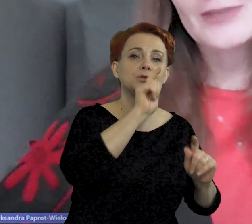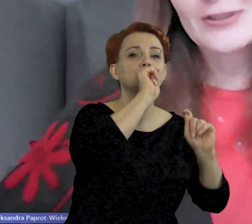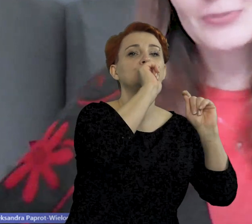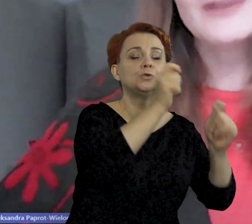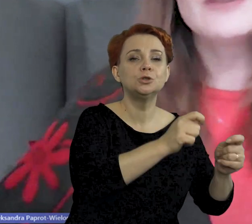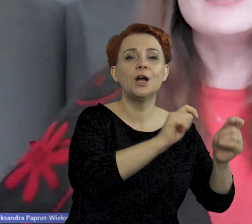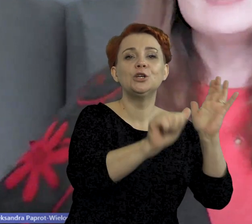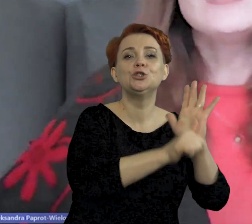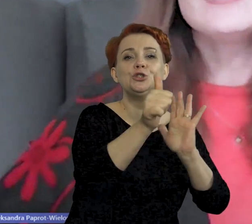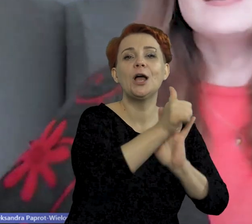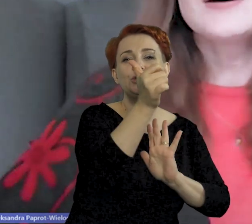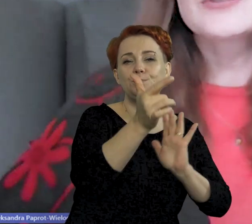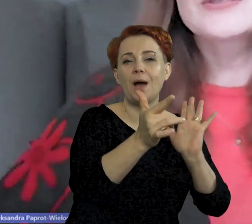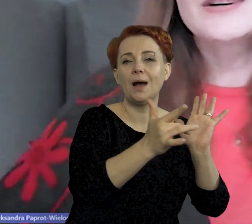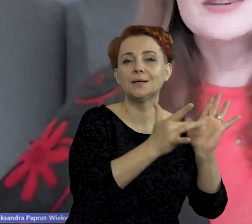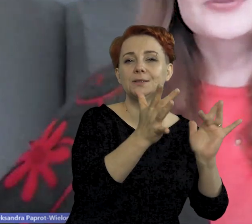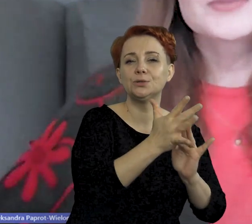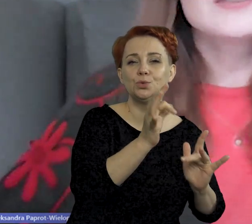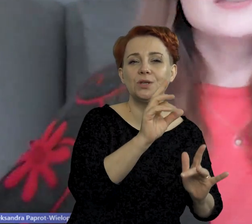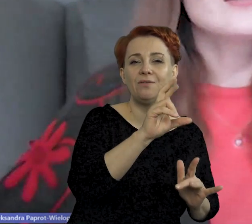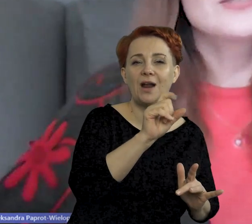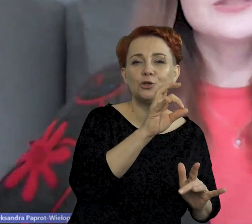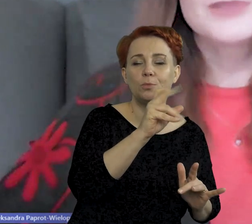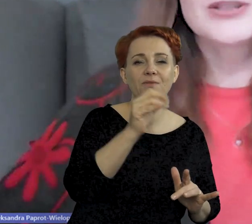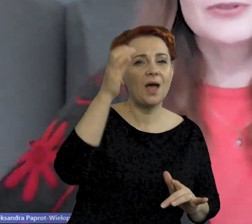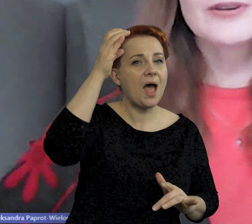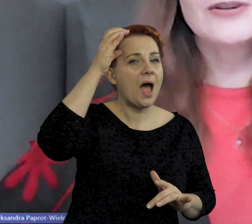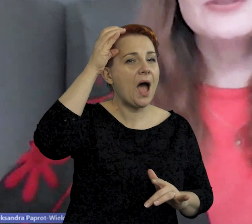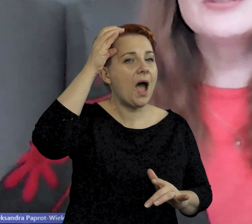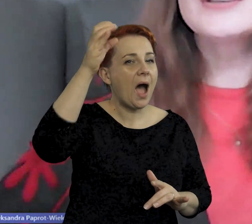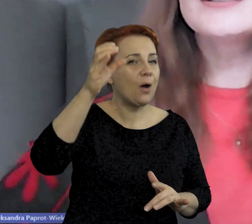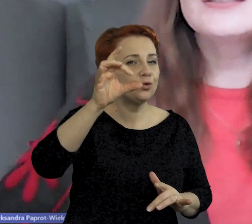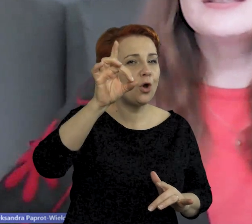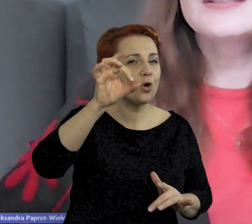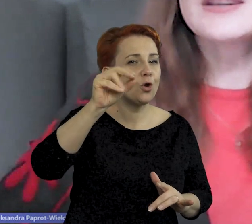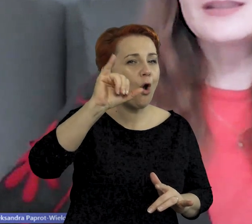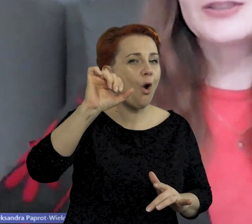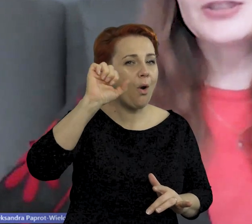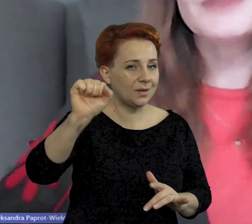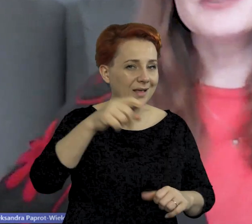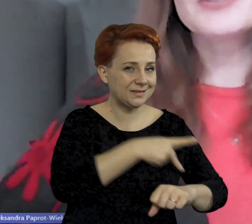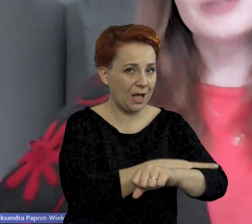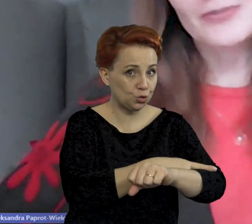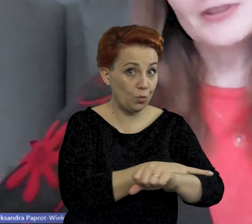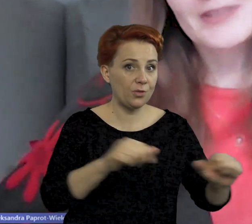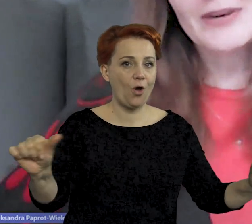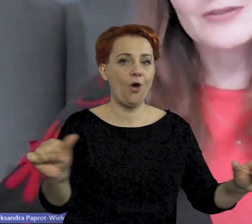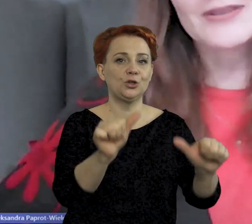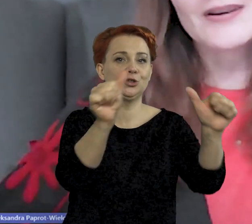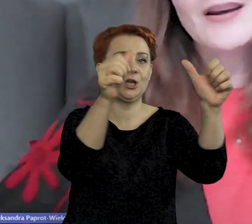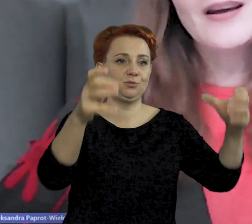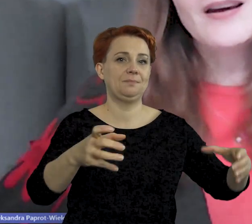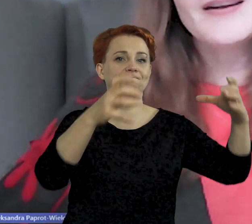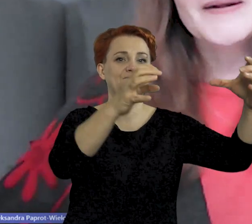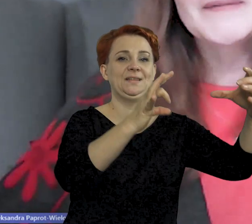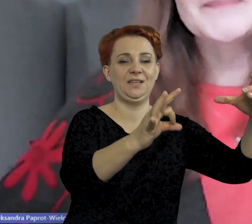Chrystusa Frasobliwego, autorstwa kaszubskiego rzeźbiarza Piotra Goli, no i ta rzeźba wieńczy nagrobek